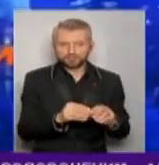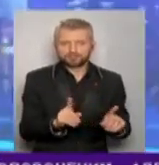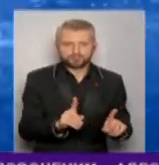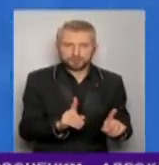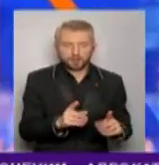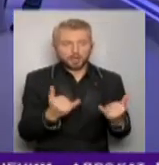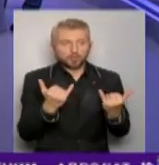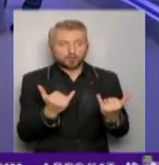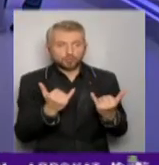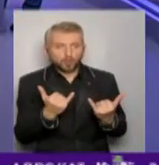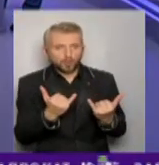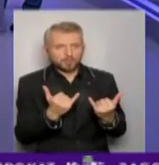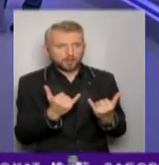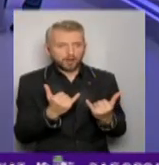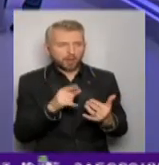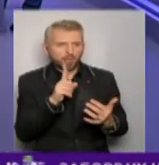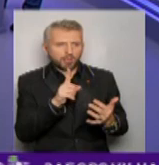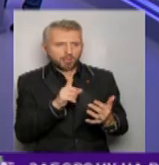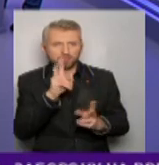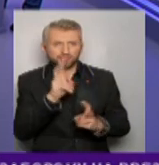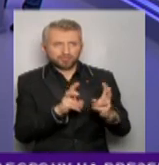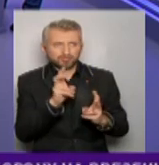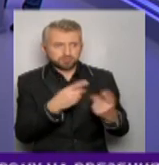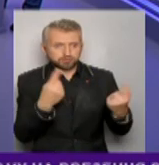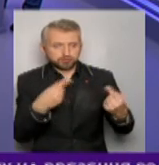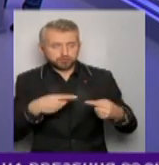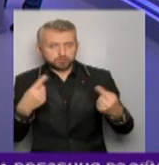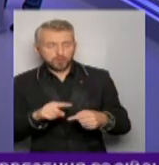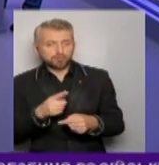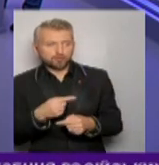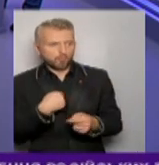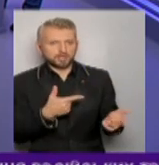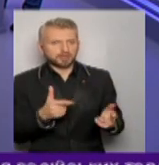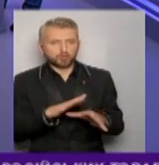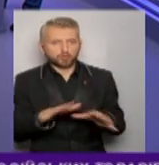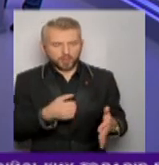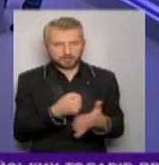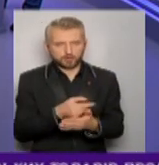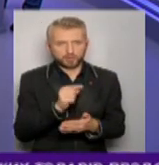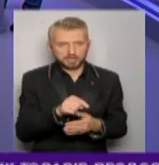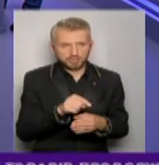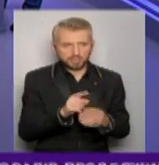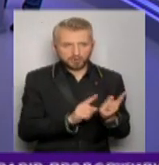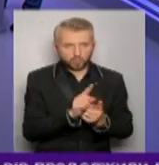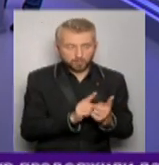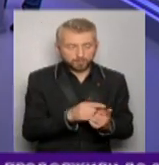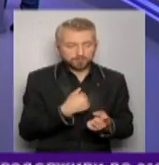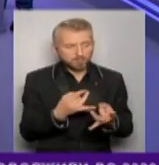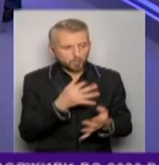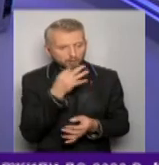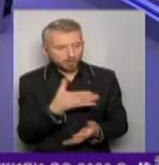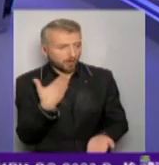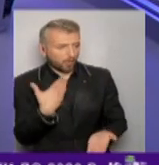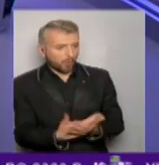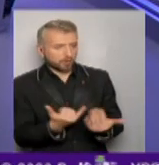сьогодні деіндустріалізована країна. Чому? А тому, що ми не готувалися до цих структурних реформ. Ми просто сказали, от